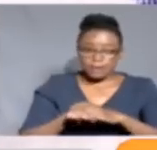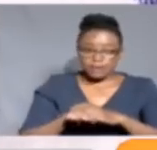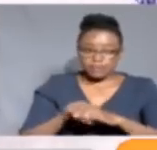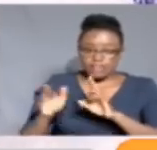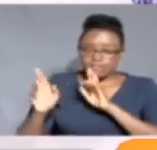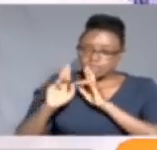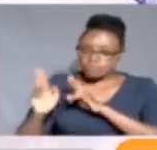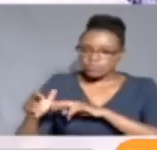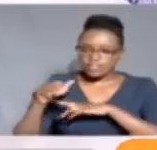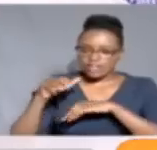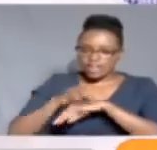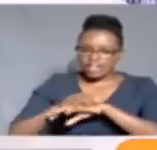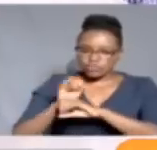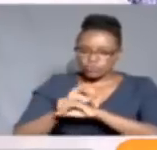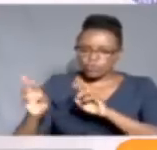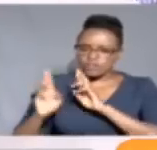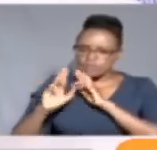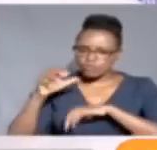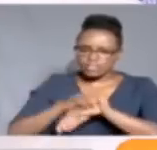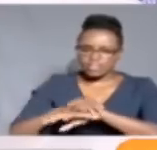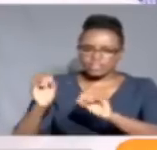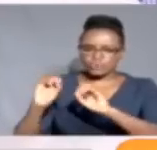ripoti haingi, ripoti haingi.